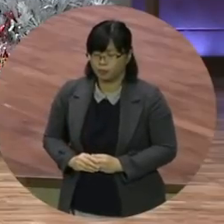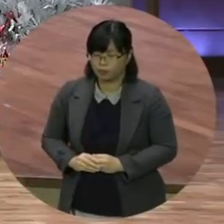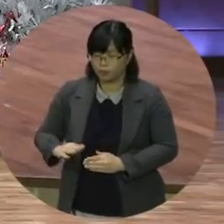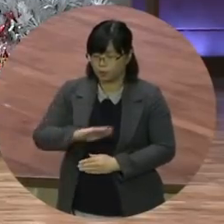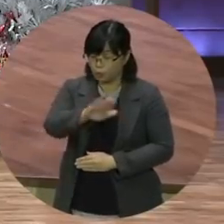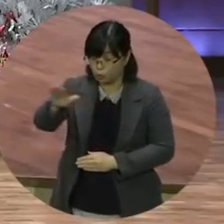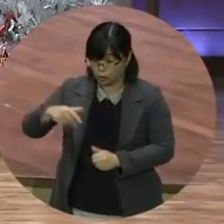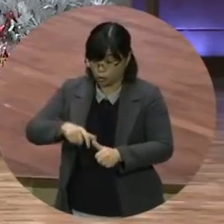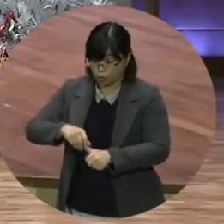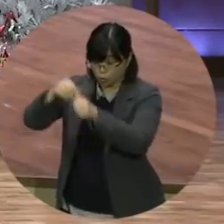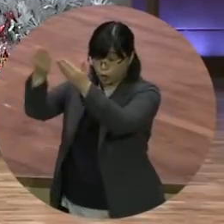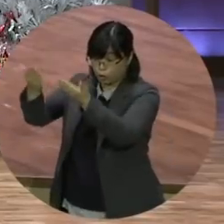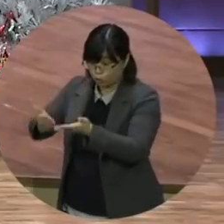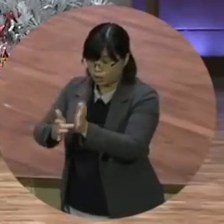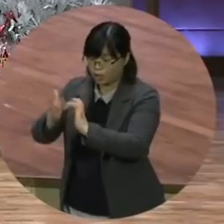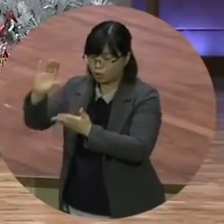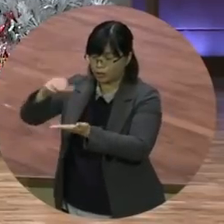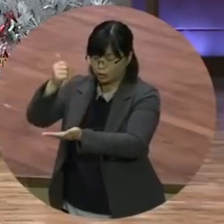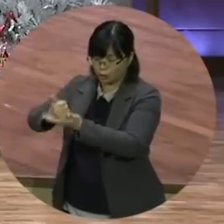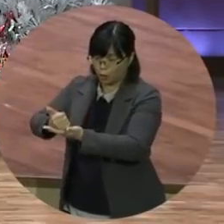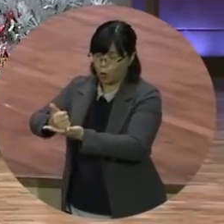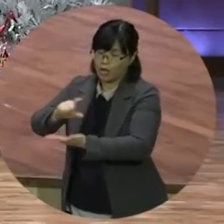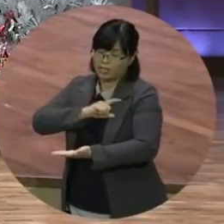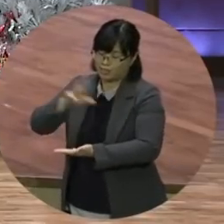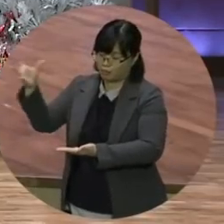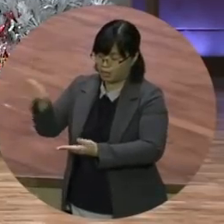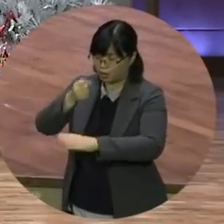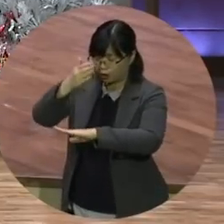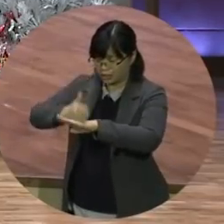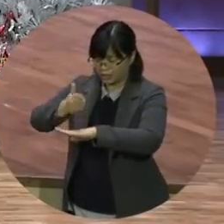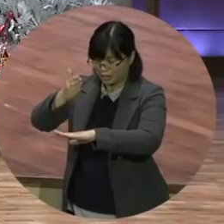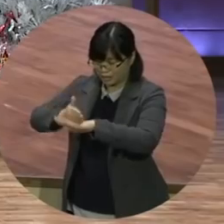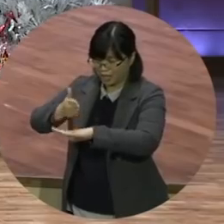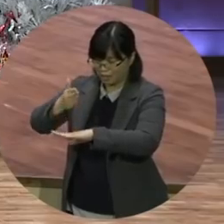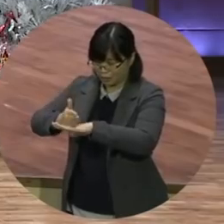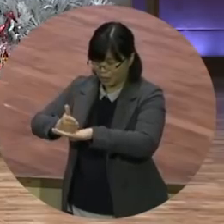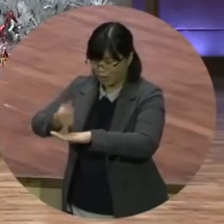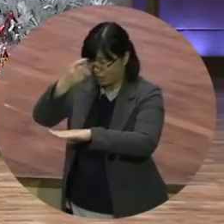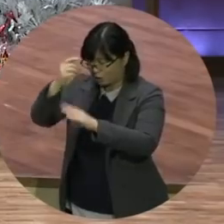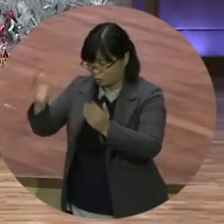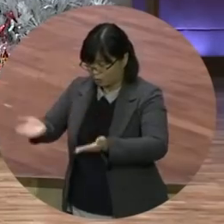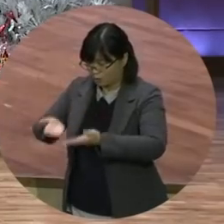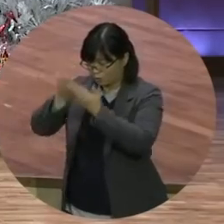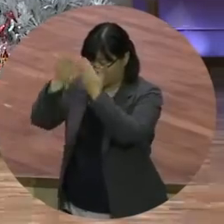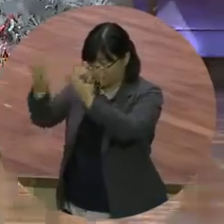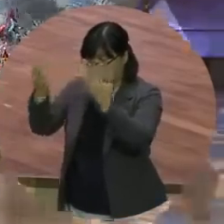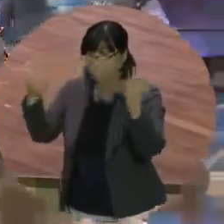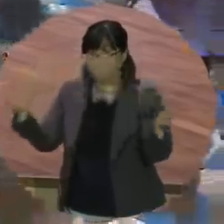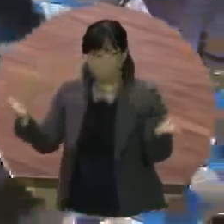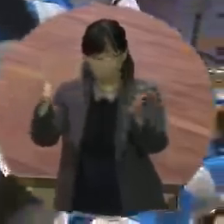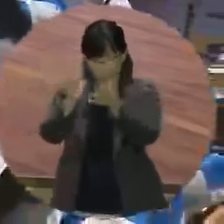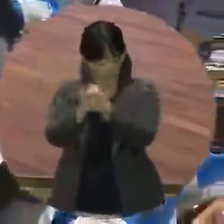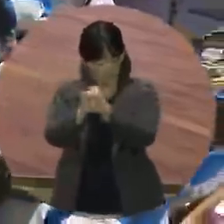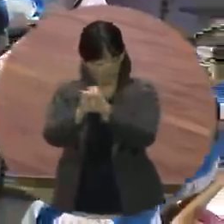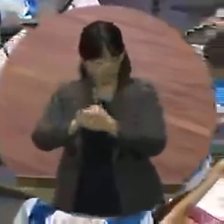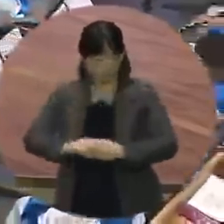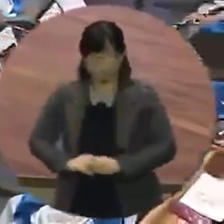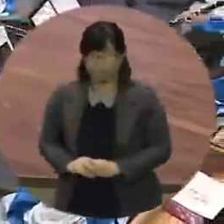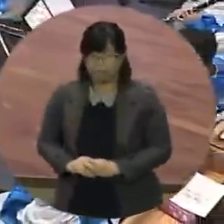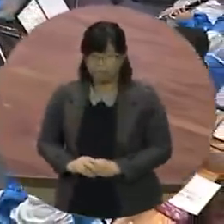우리를 구원하신 예수 그리스도의 이름으로 감사하며 기도하옵나이다. 아멘.